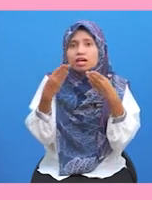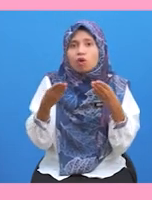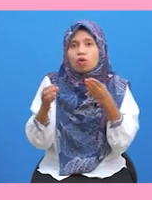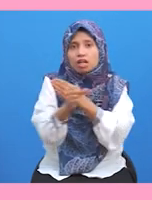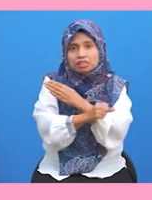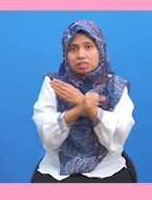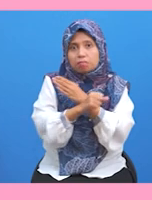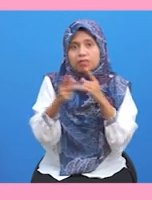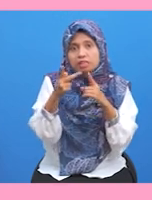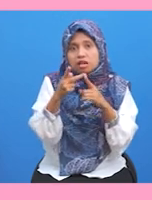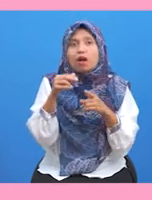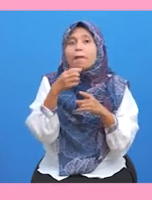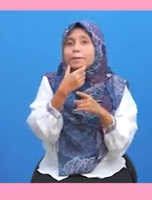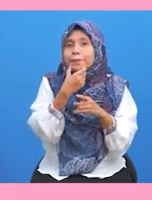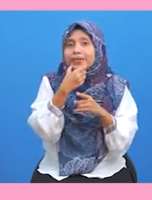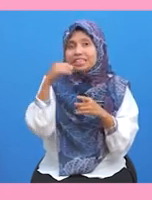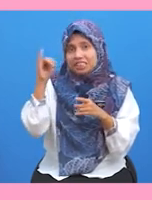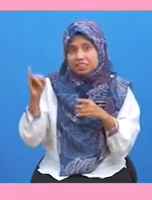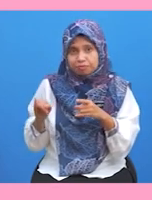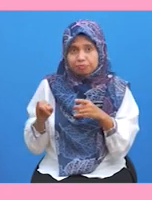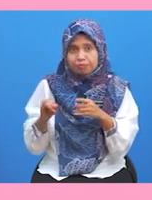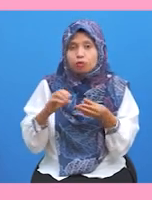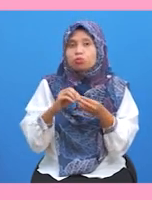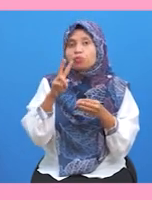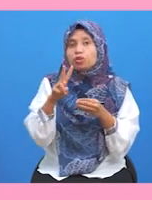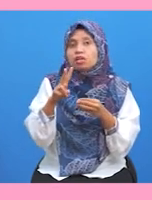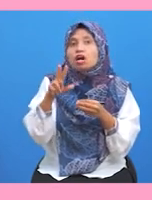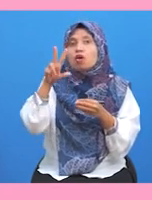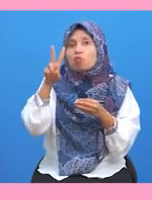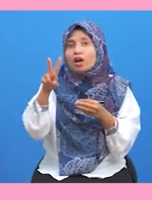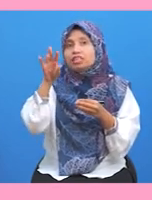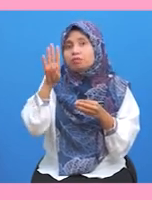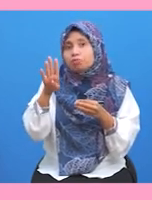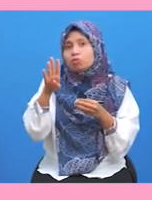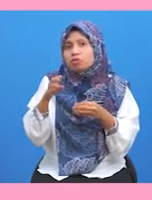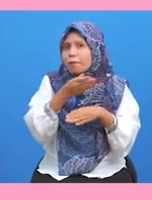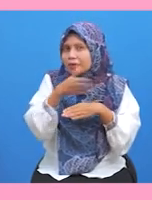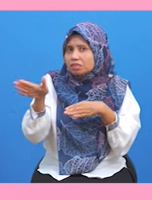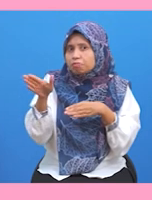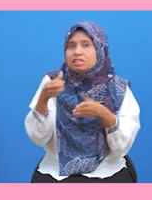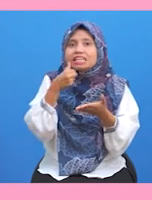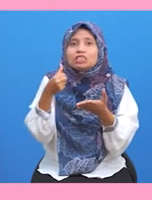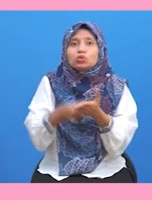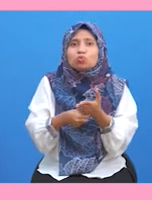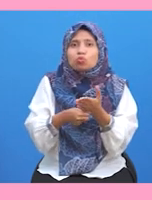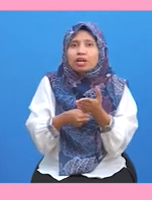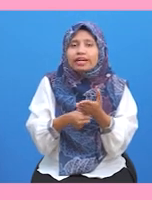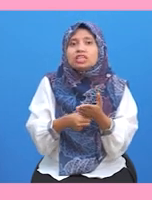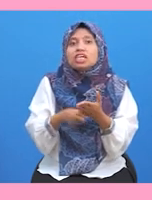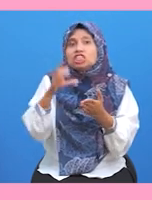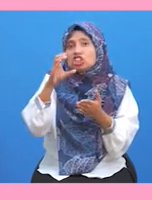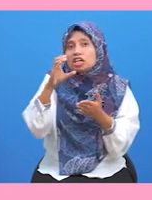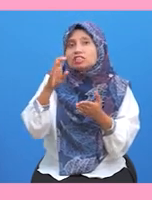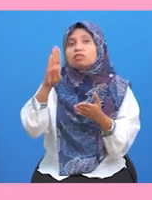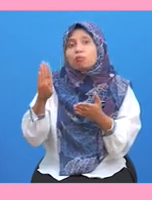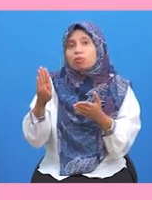British. Faktor penentangan kedua, Vinebrook mengetepikan surat wasiat Charles Brooke.